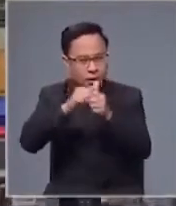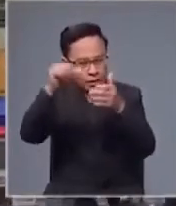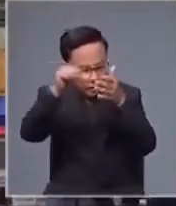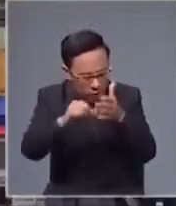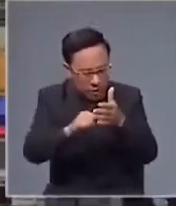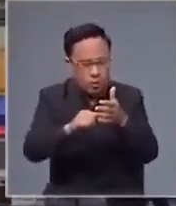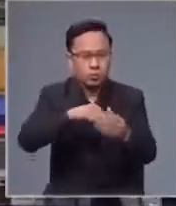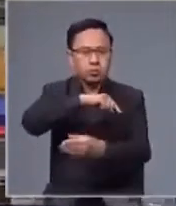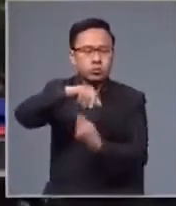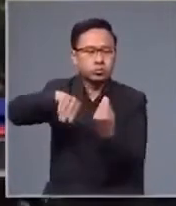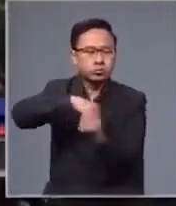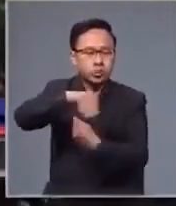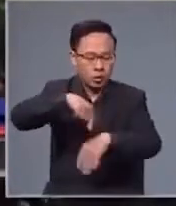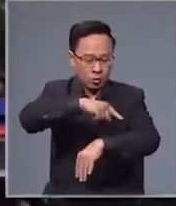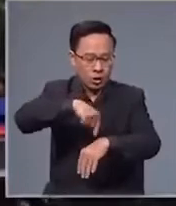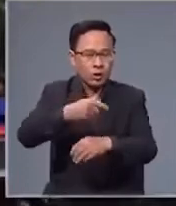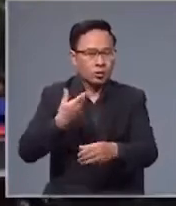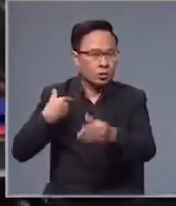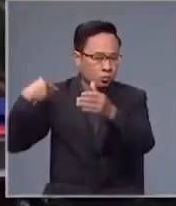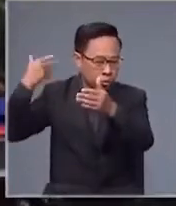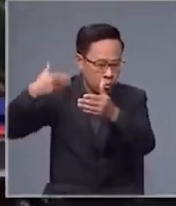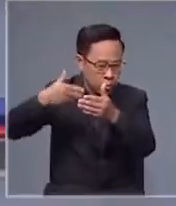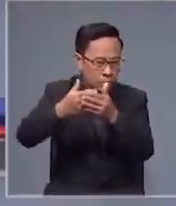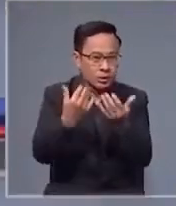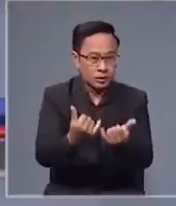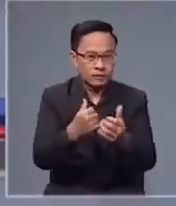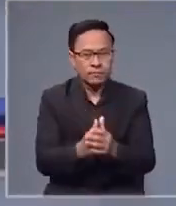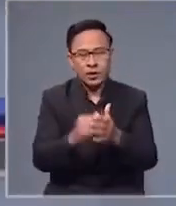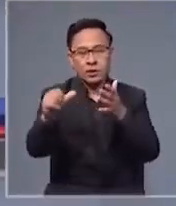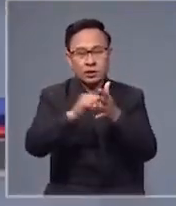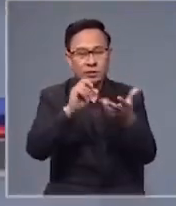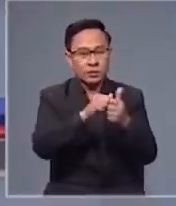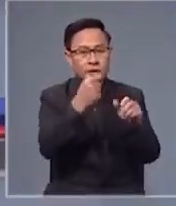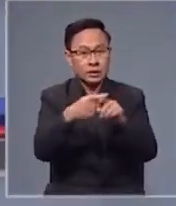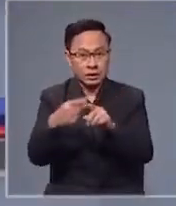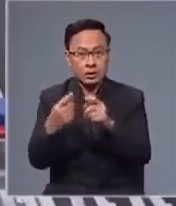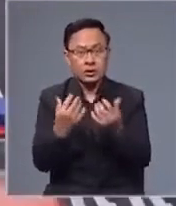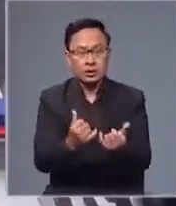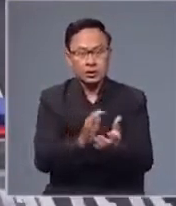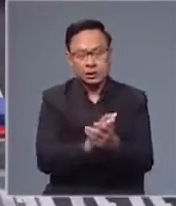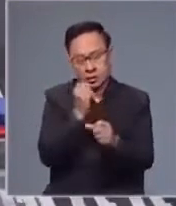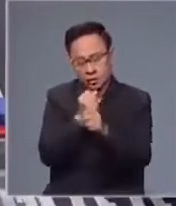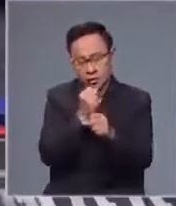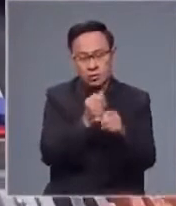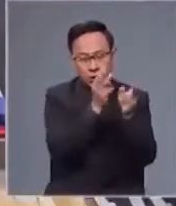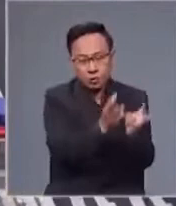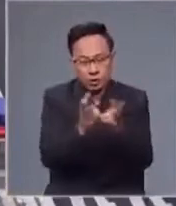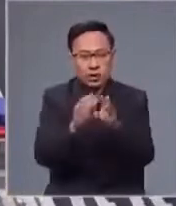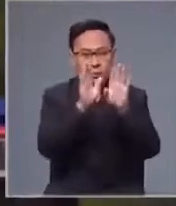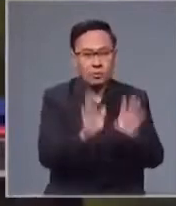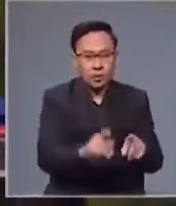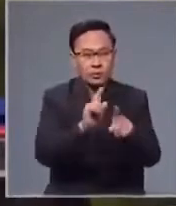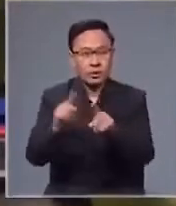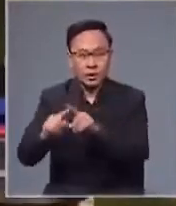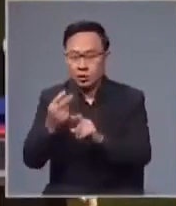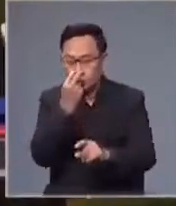อดเวลาเพียงแต่ว่าการแก้ไขปัญหาที่เกิดขึ้นนั้นจะดำเนินการในลักษณะใดย่